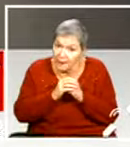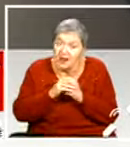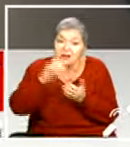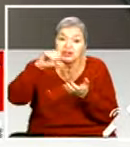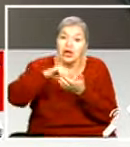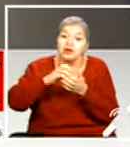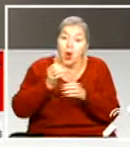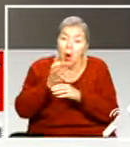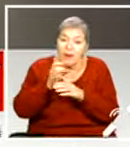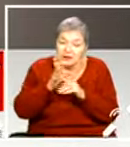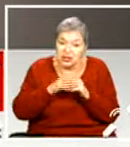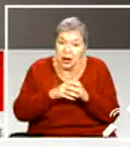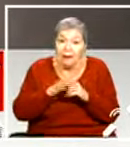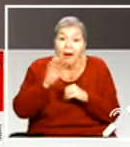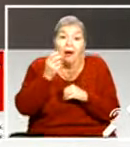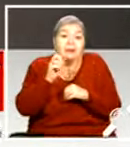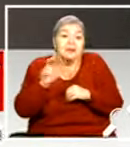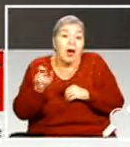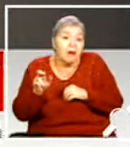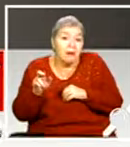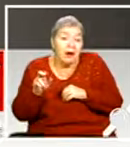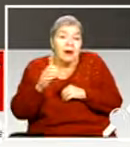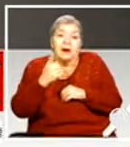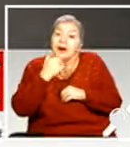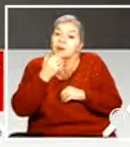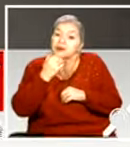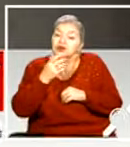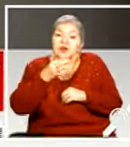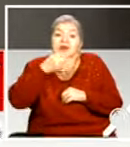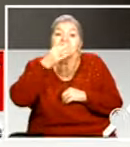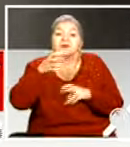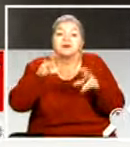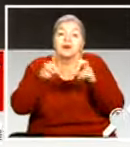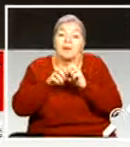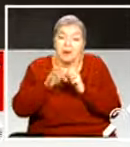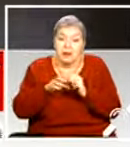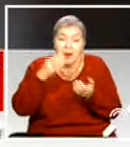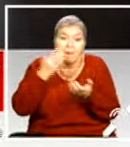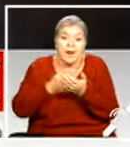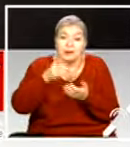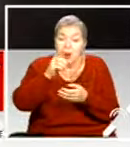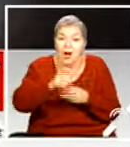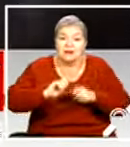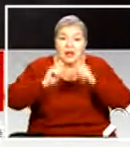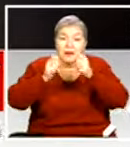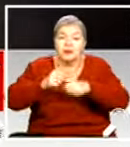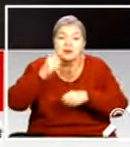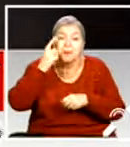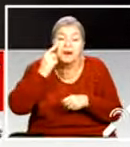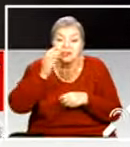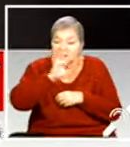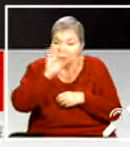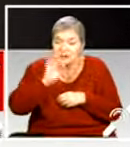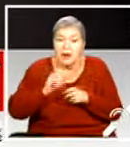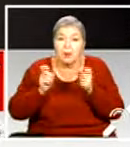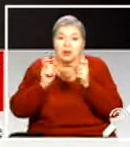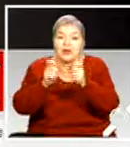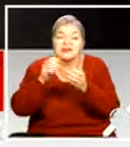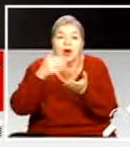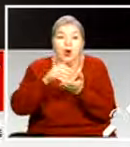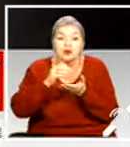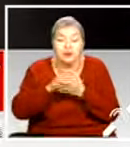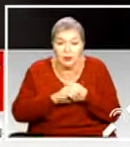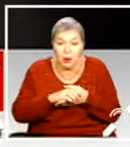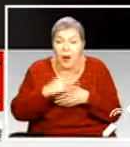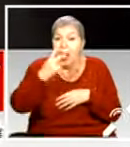centrului comercial, însă nu a fost mulțumit de răspunsurile primite, motiv pentru care a depus o plângere scrisă la Protecția Consumatorului. A